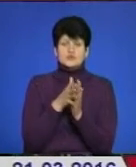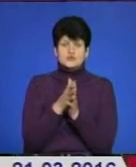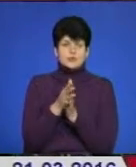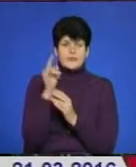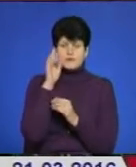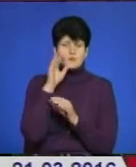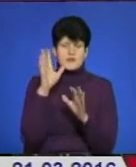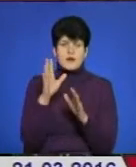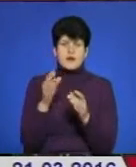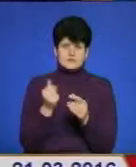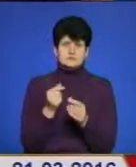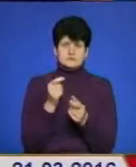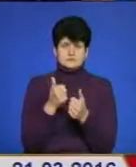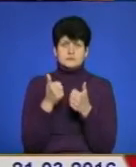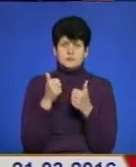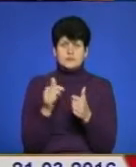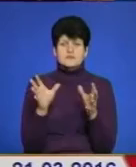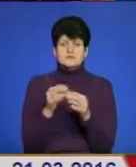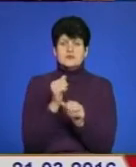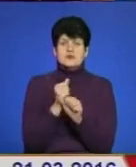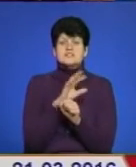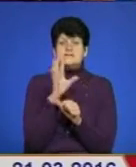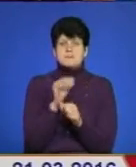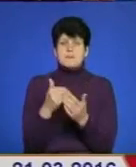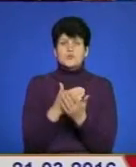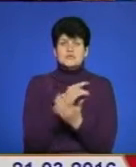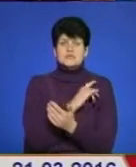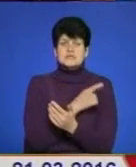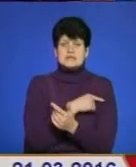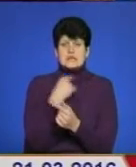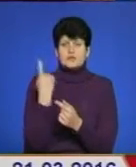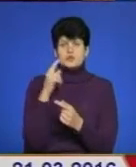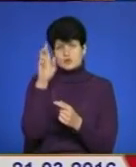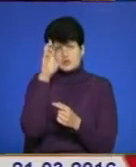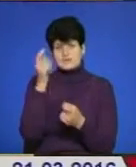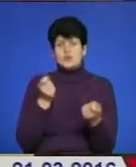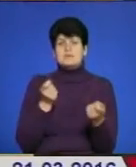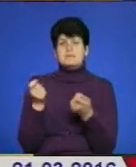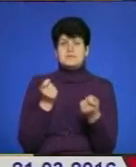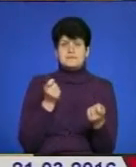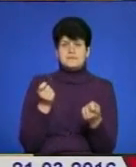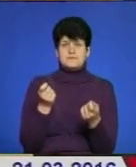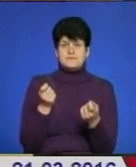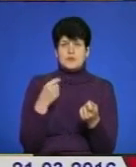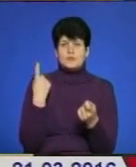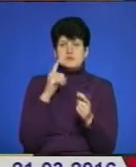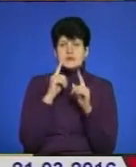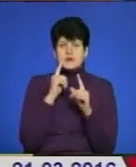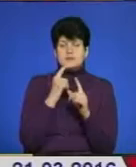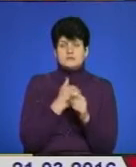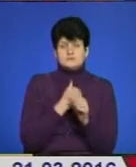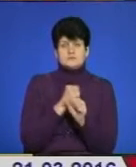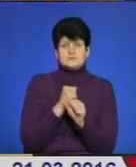а конструктивно, у співпраці з усіма політичними силами та обласною адміністрацією. Обласна рада налаштована